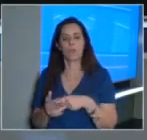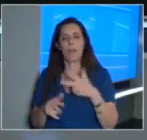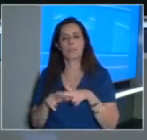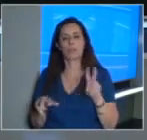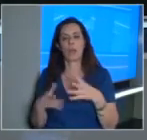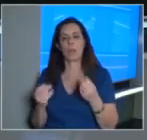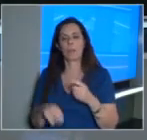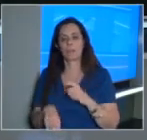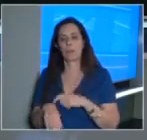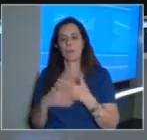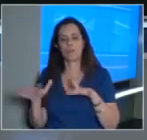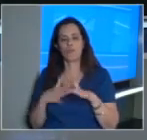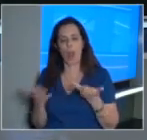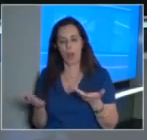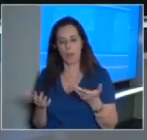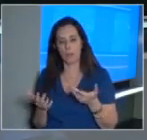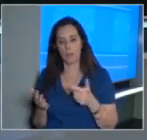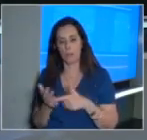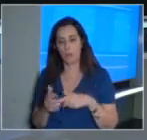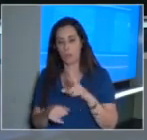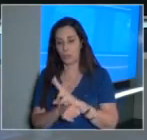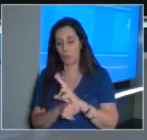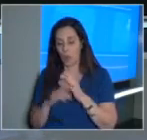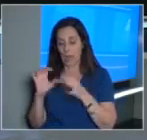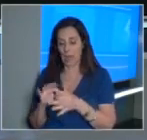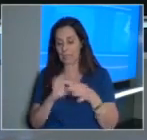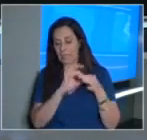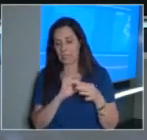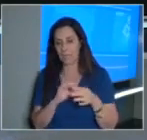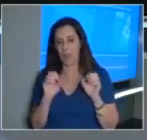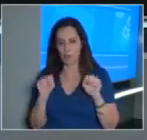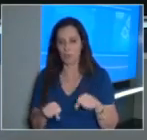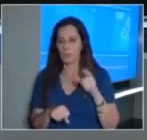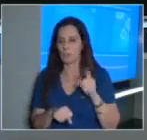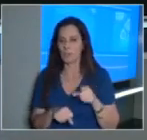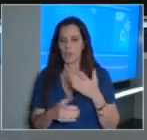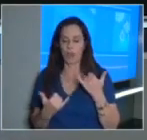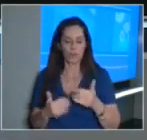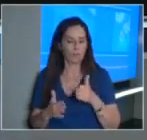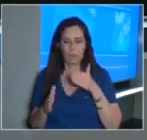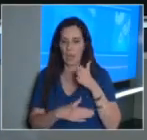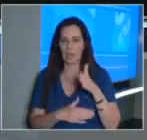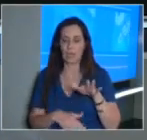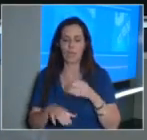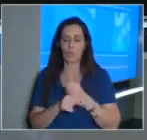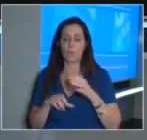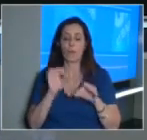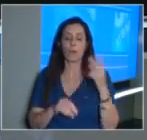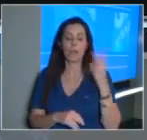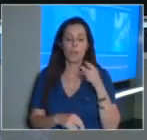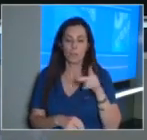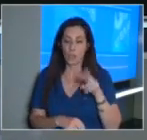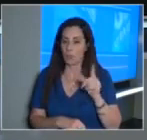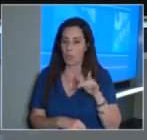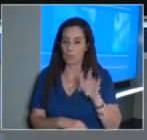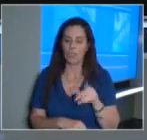מצב שיש כל כך הרבה זמן אין ממשלה מכהנת, ובשביל לשמור על הרצף השלטוני והמשילות, צריך ללכת כבר עכשיו למערכת בחירות. כמובן שיהיה